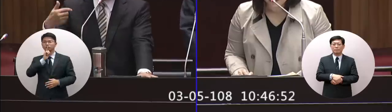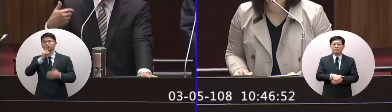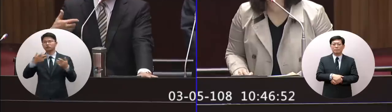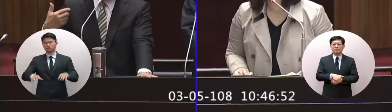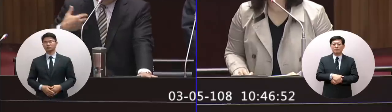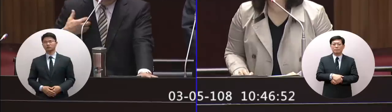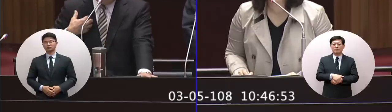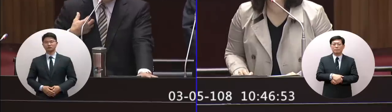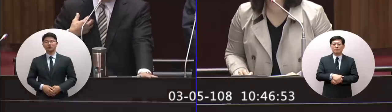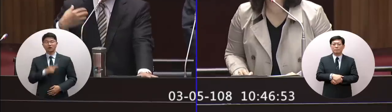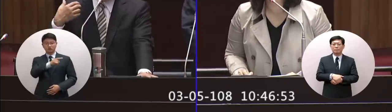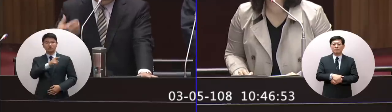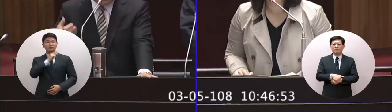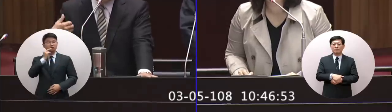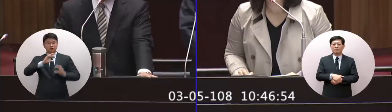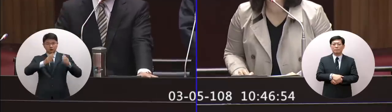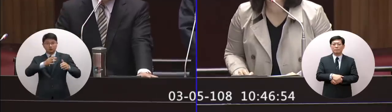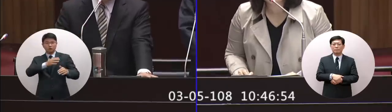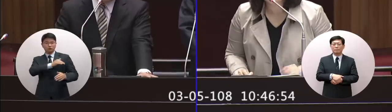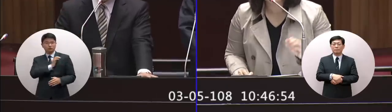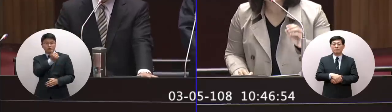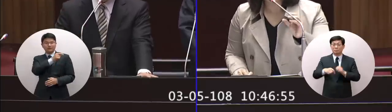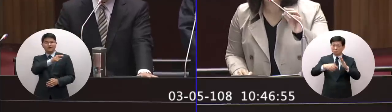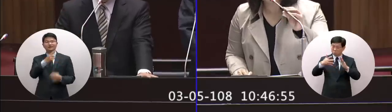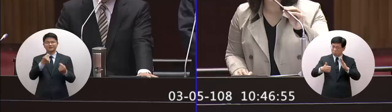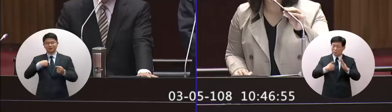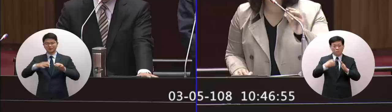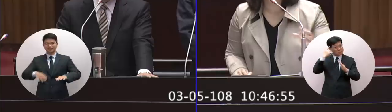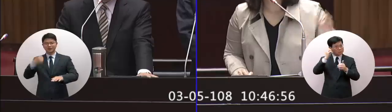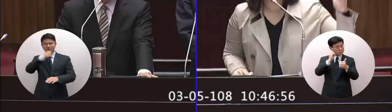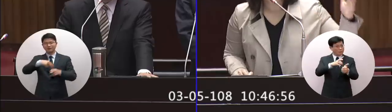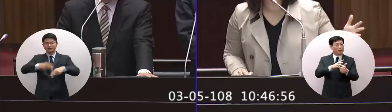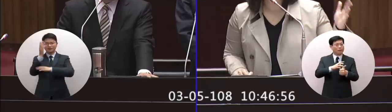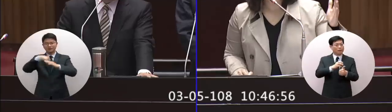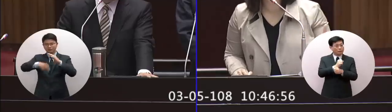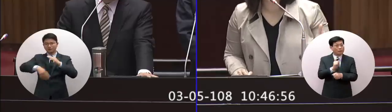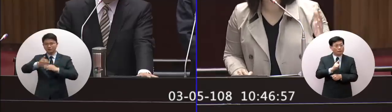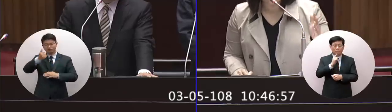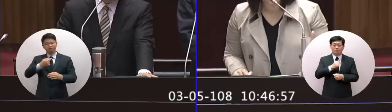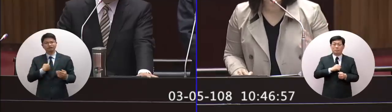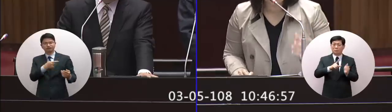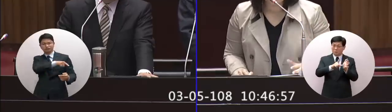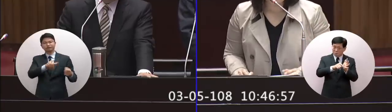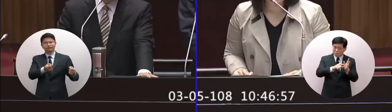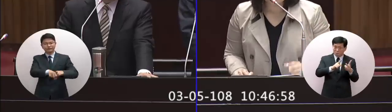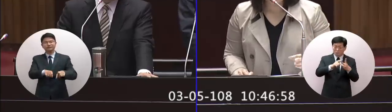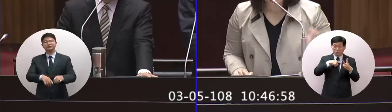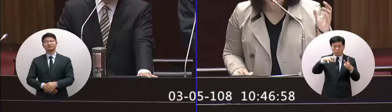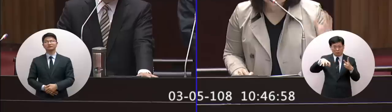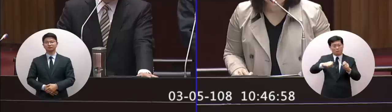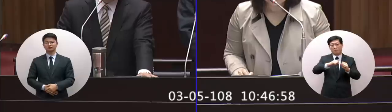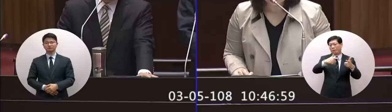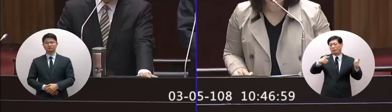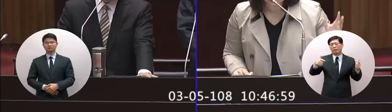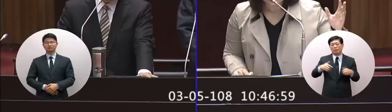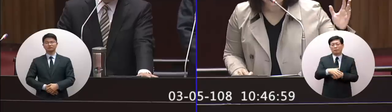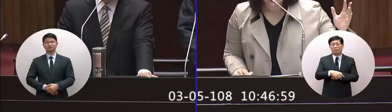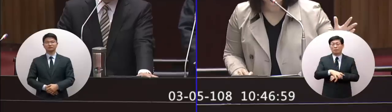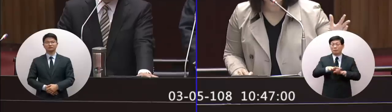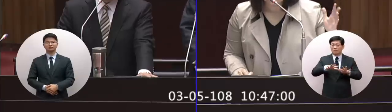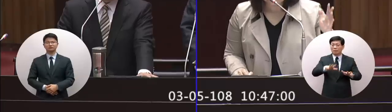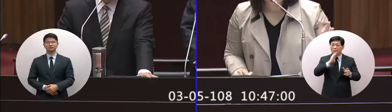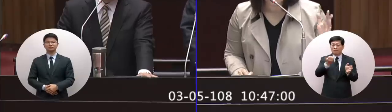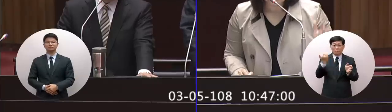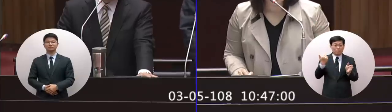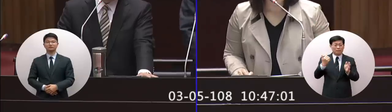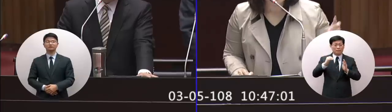就等于现在台湾的行政院长。 但院长，我想提醒你的是，时间、空间、背景都不同了。就是说，今天前